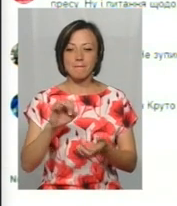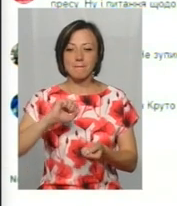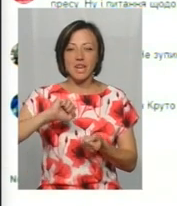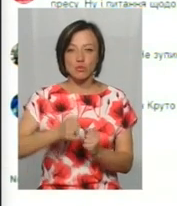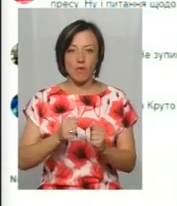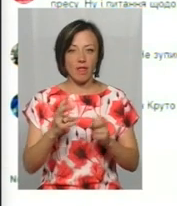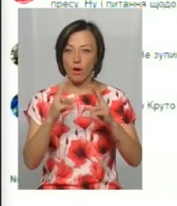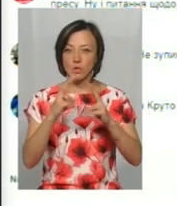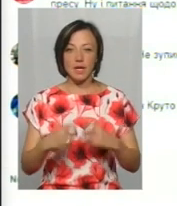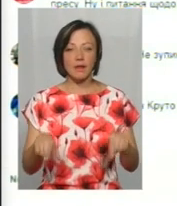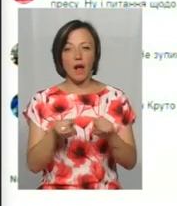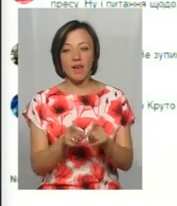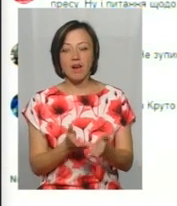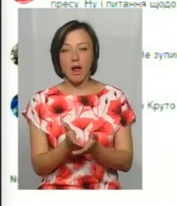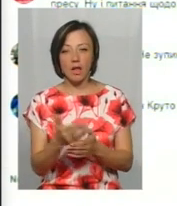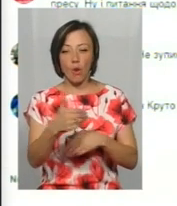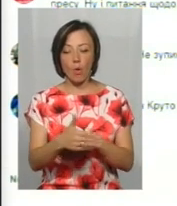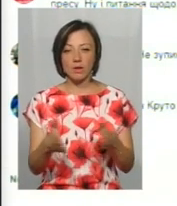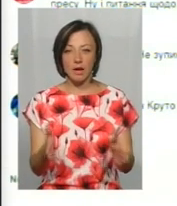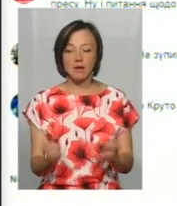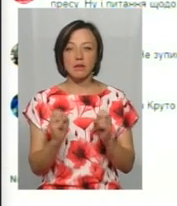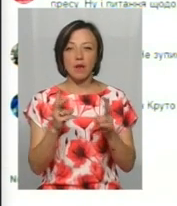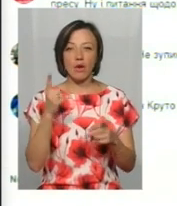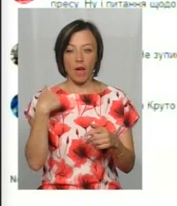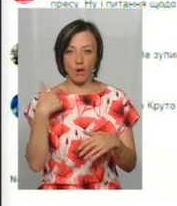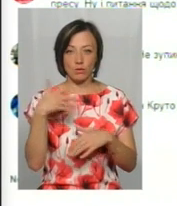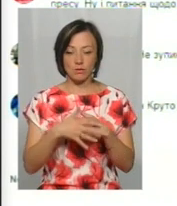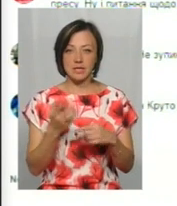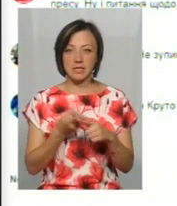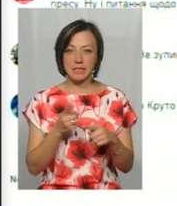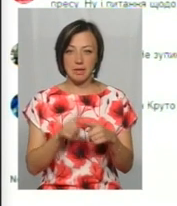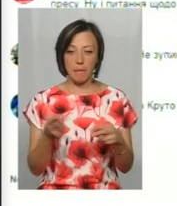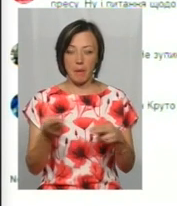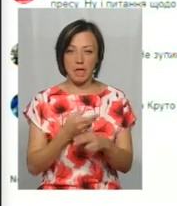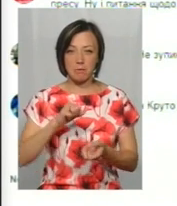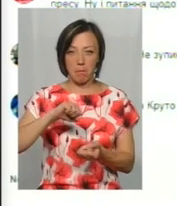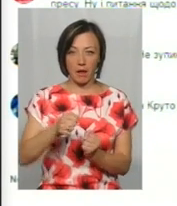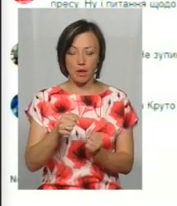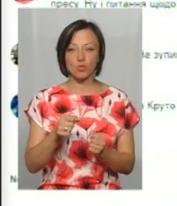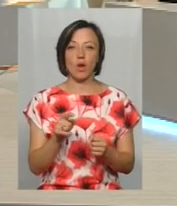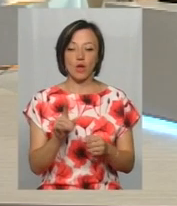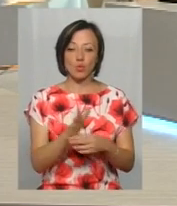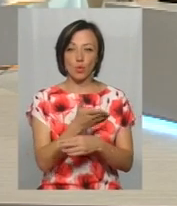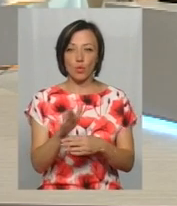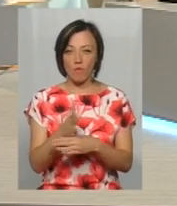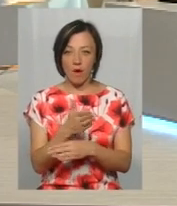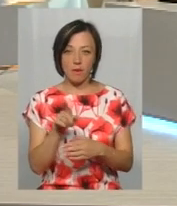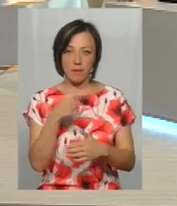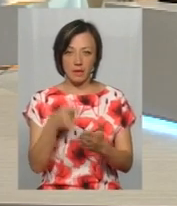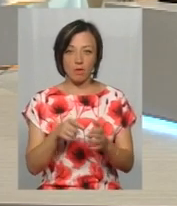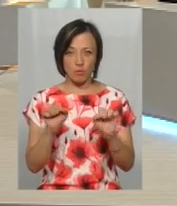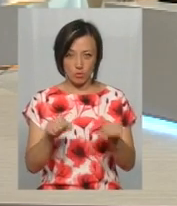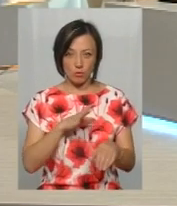Не розглядались такі варіанти контейнерів? Наскільки розумію, ці без пресу. Ну і питання щодо сортування. Тут воно може